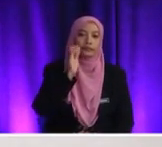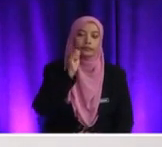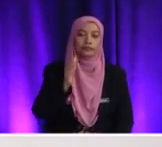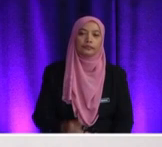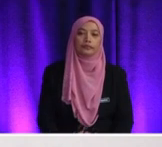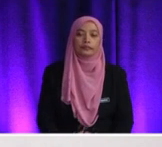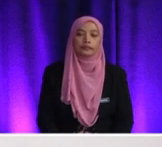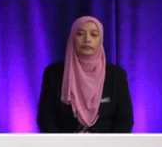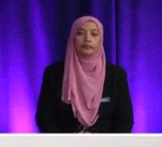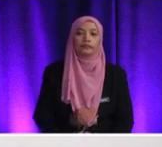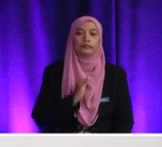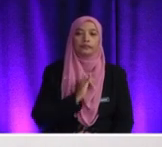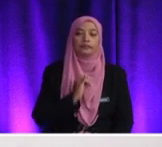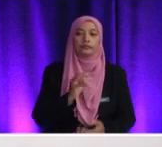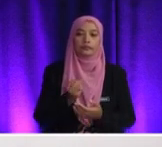jadi